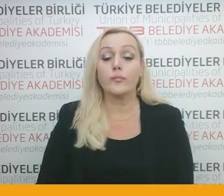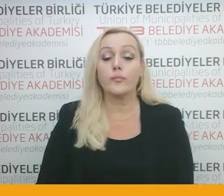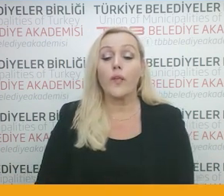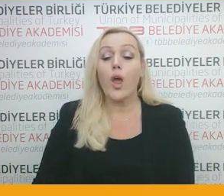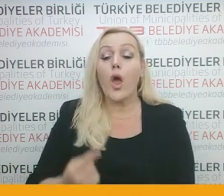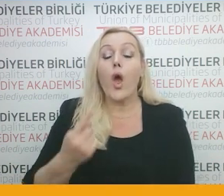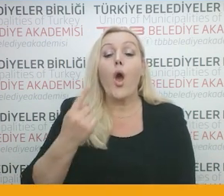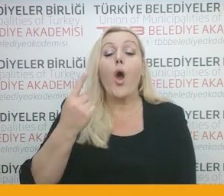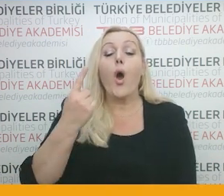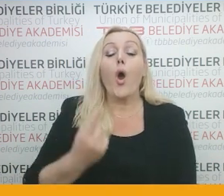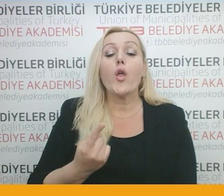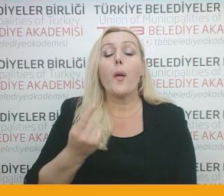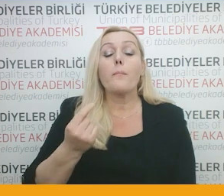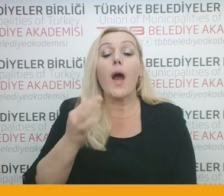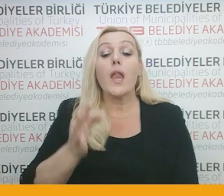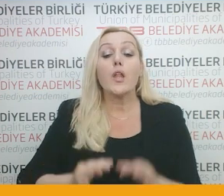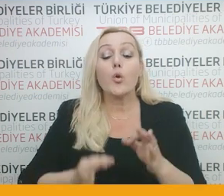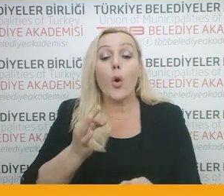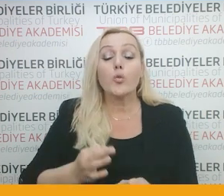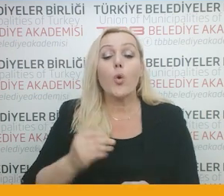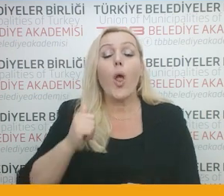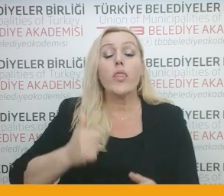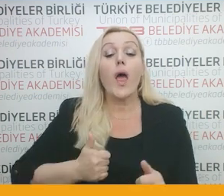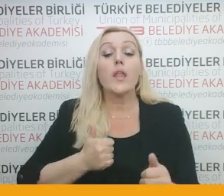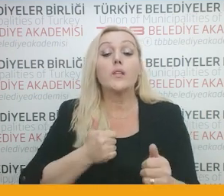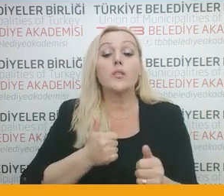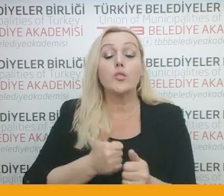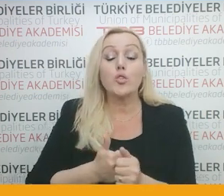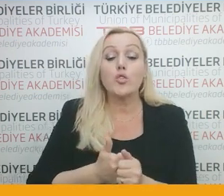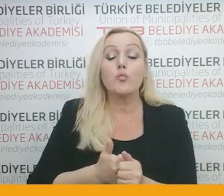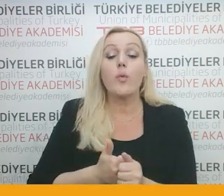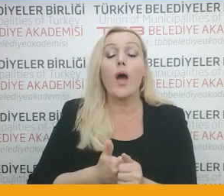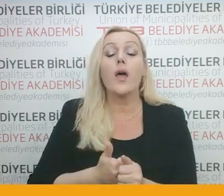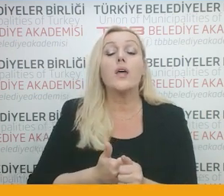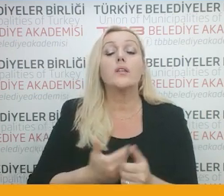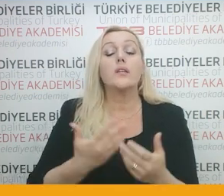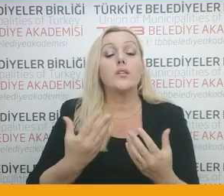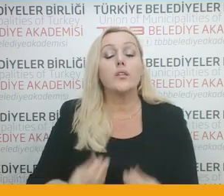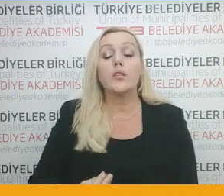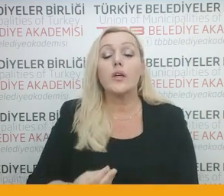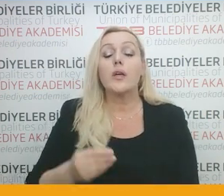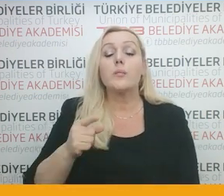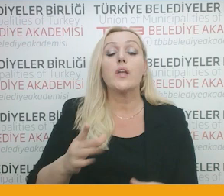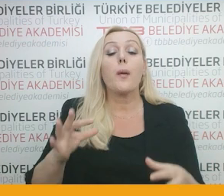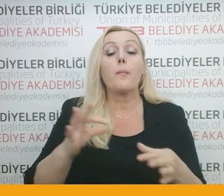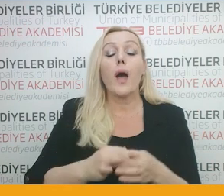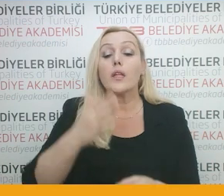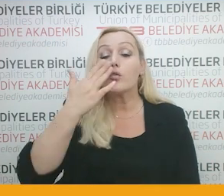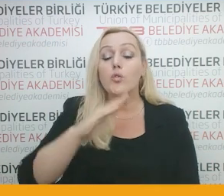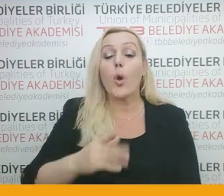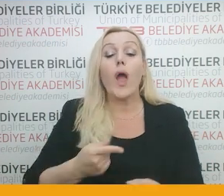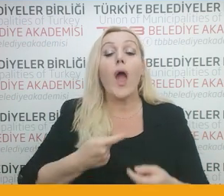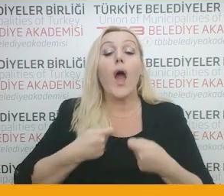Ön mali kontrol arkadaşlar danışma niteliğindedir. Önleyici niteliktedir. Herhangi bir bağlayıcılığı yok. Yani harcama